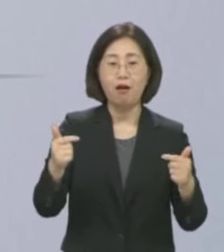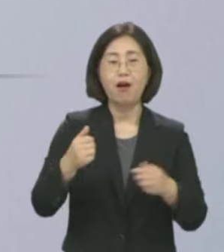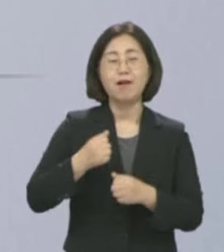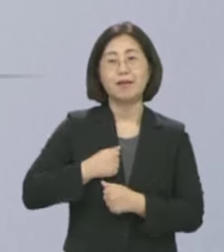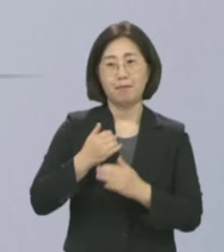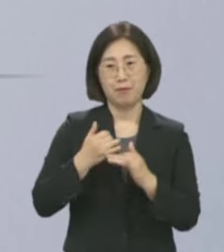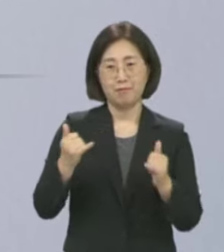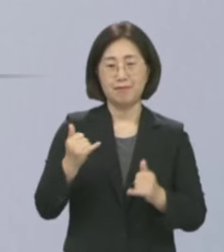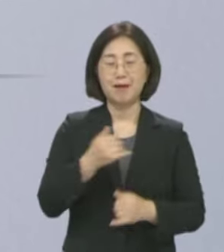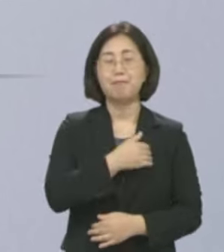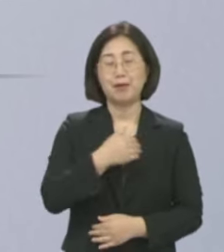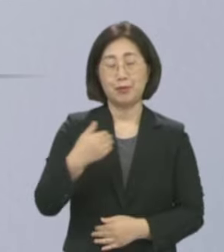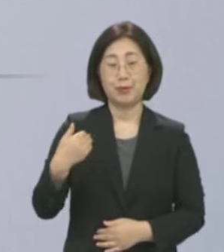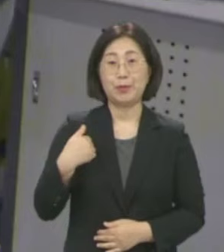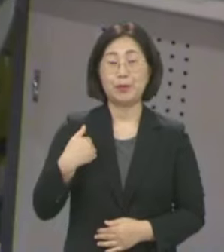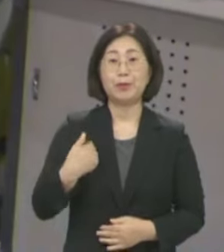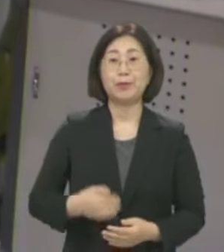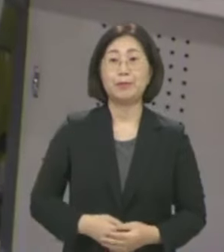만족도도 크게 높아지고 있습니다.